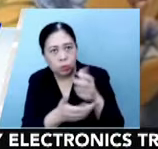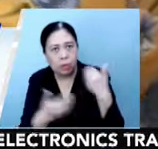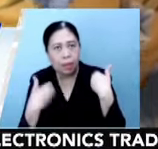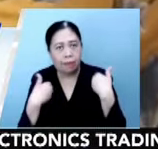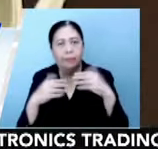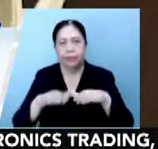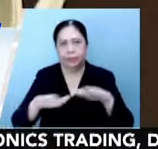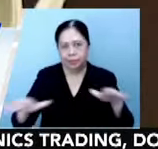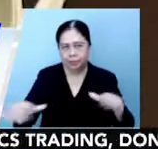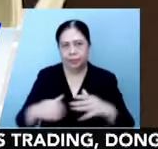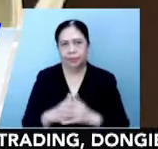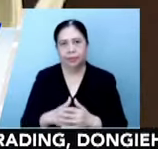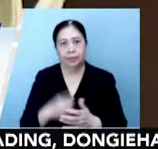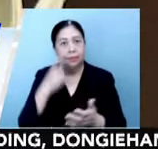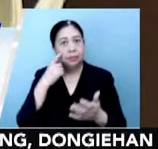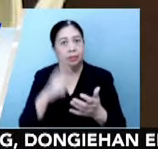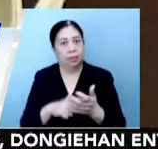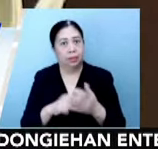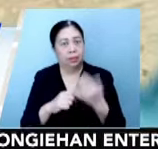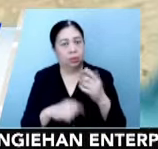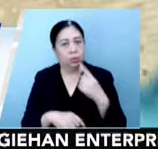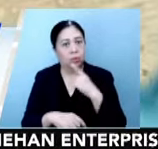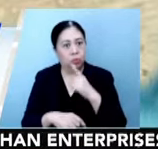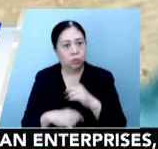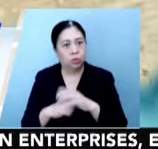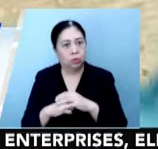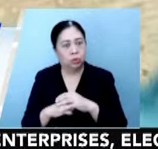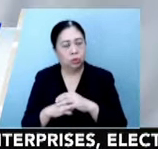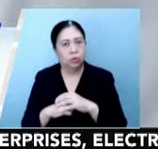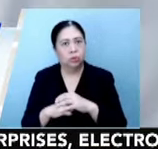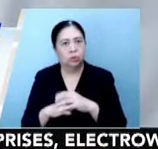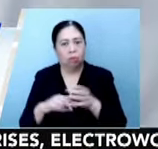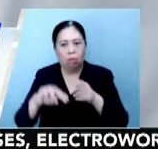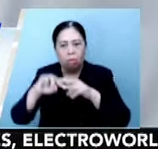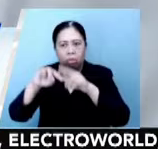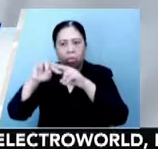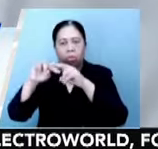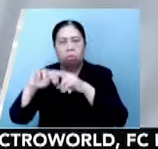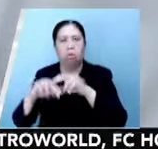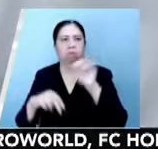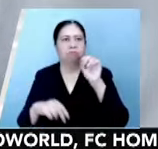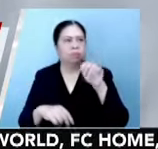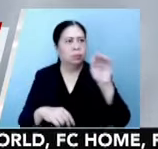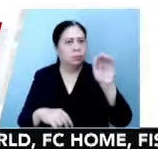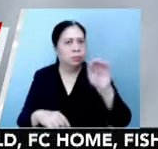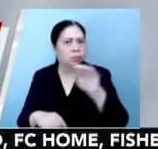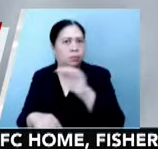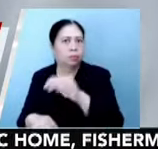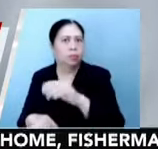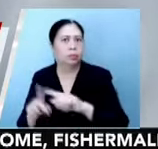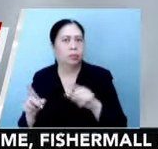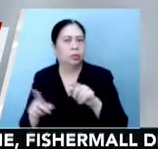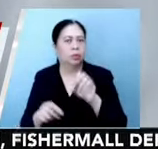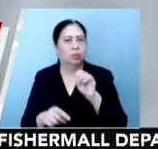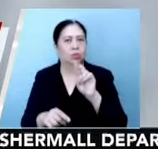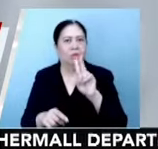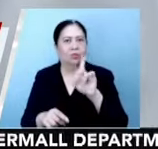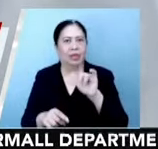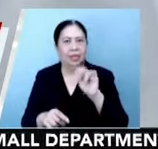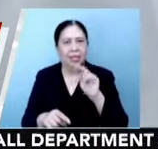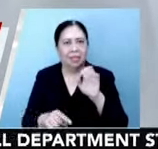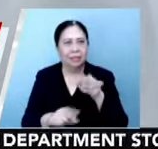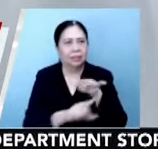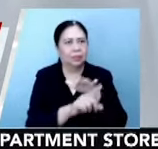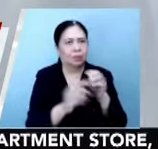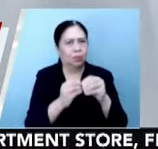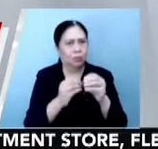Noong napansin natin na lumalaki, talagang kinalambag natin no, yung ating surveillance. Hype